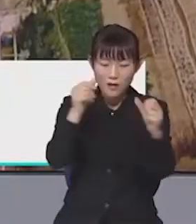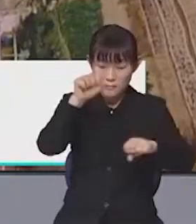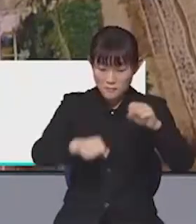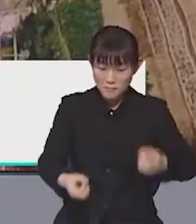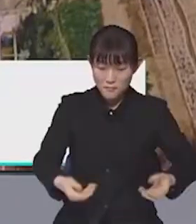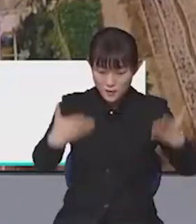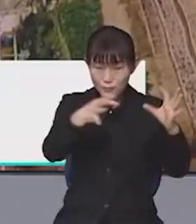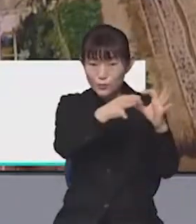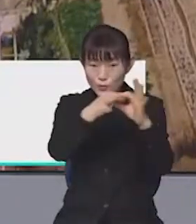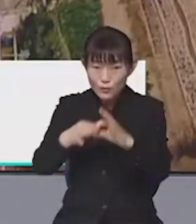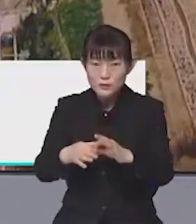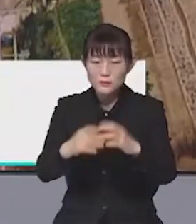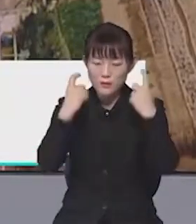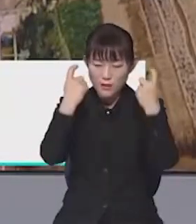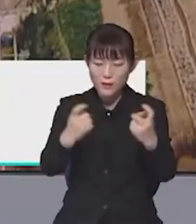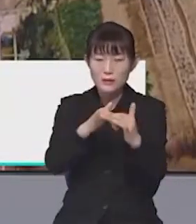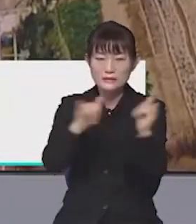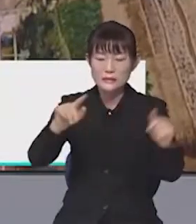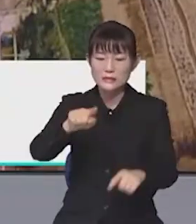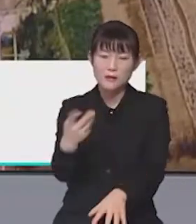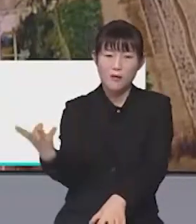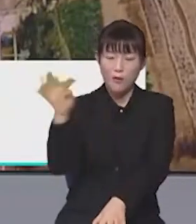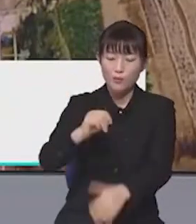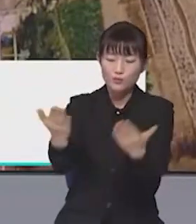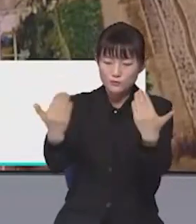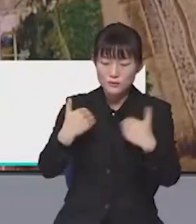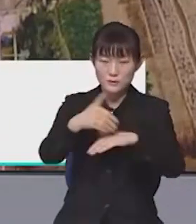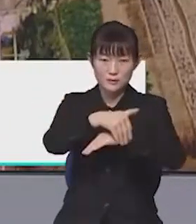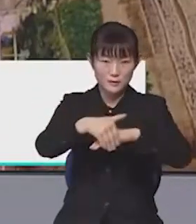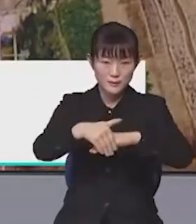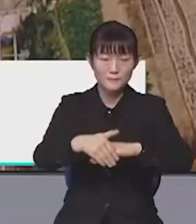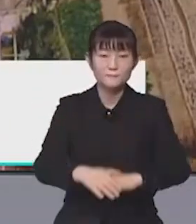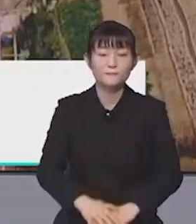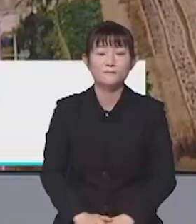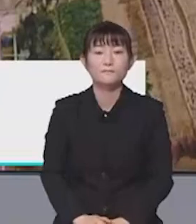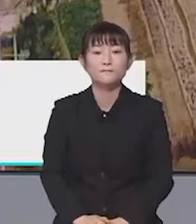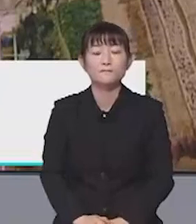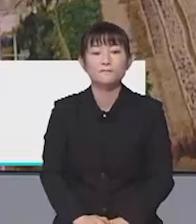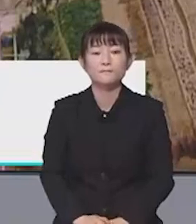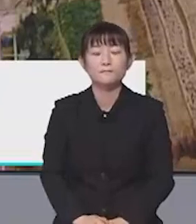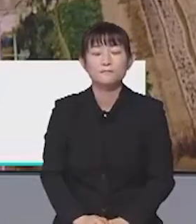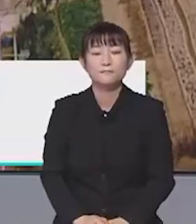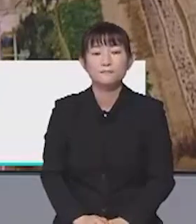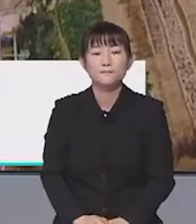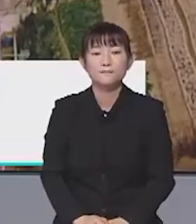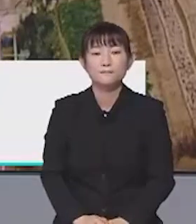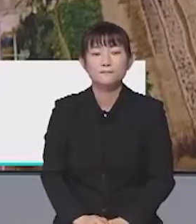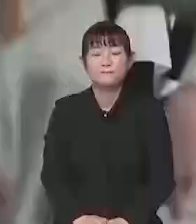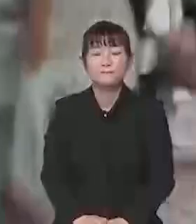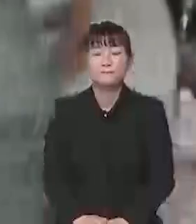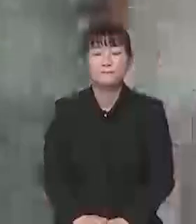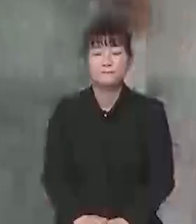통해 관광객 1억 명 유치에 박차를 가할 계획입니다. 이동근 기자의 보도입니다.